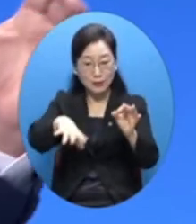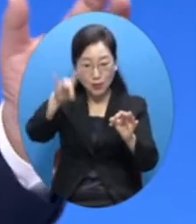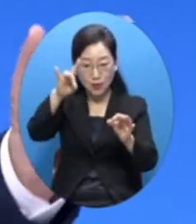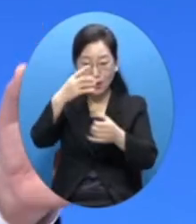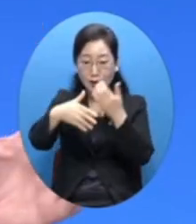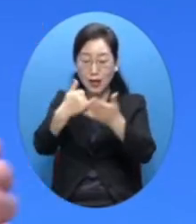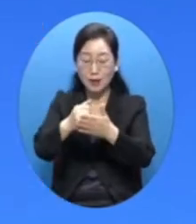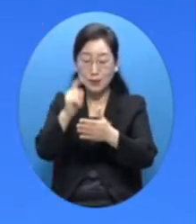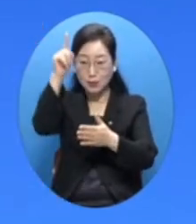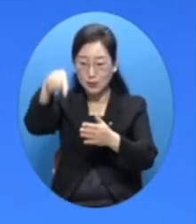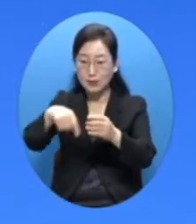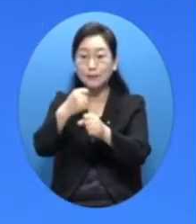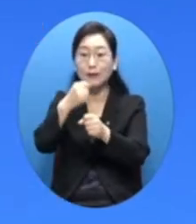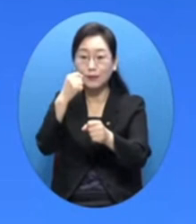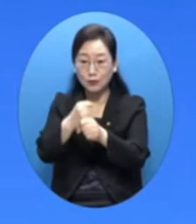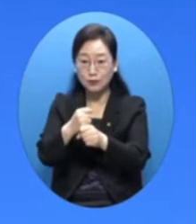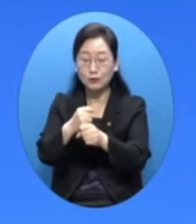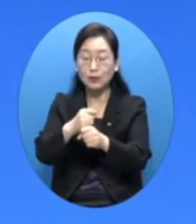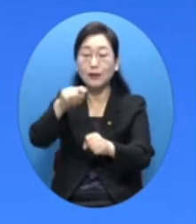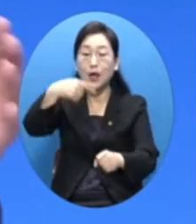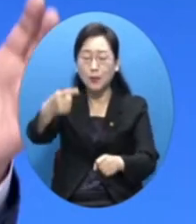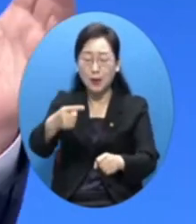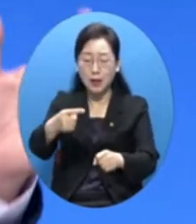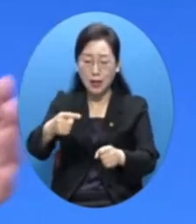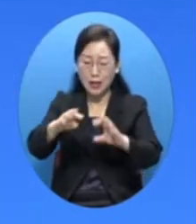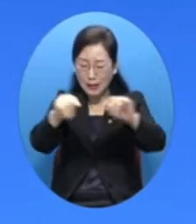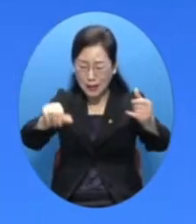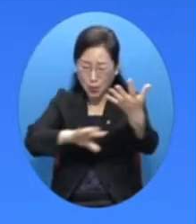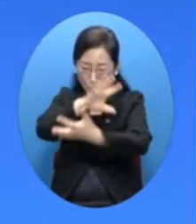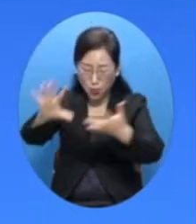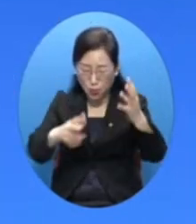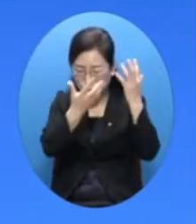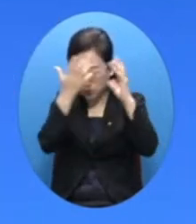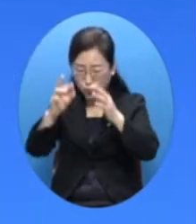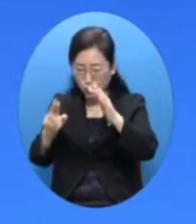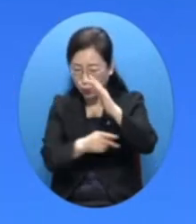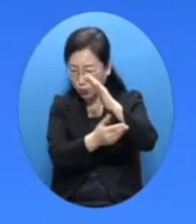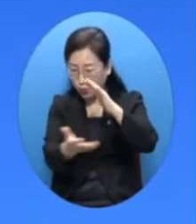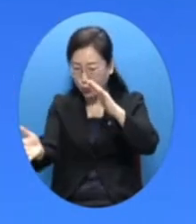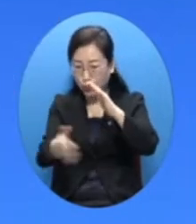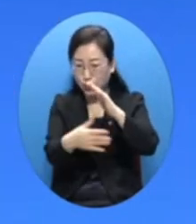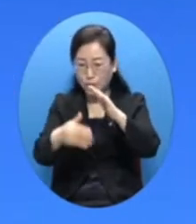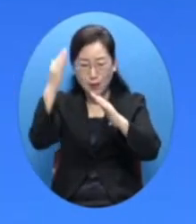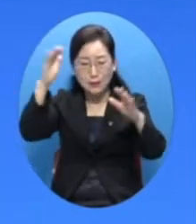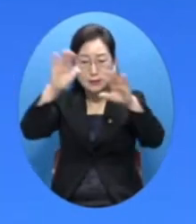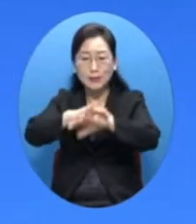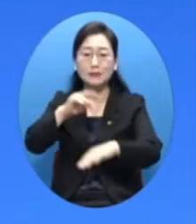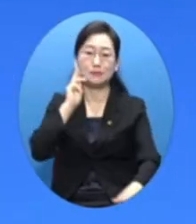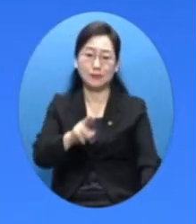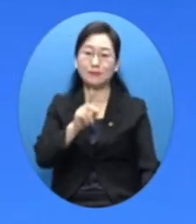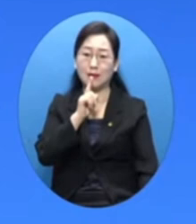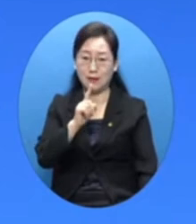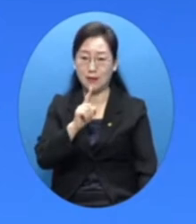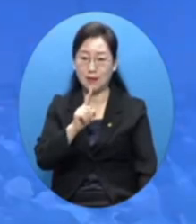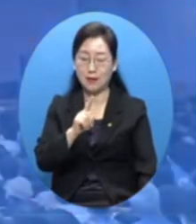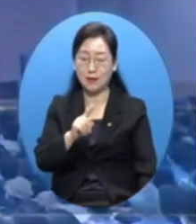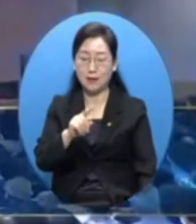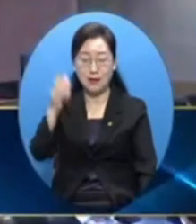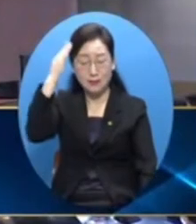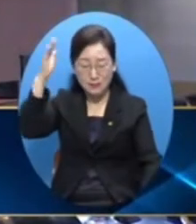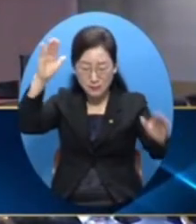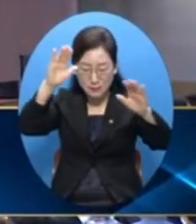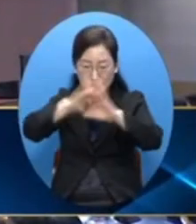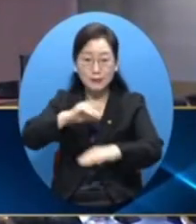천지를 창조하신 다음 땅이 혼돈하고 공허하며 흑암이 깊음이 있었다고 성경은 말씀하고 있습니다. 먼저 흑암이